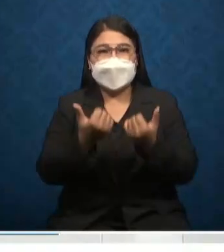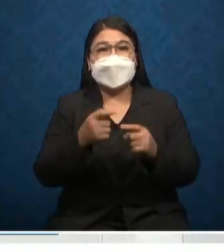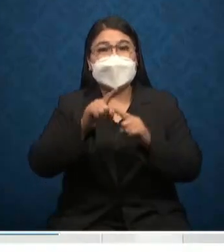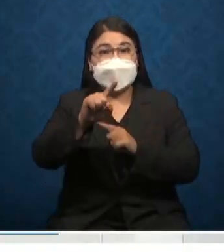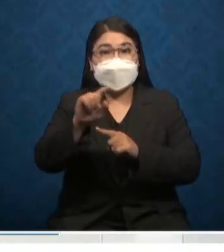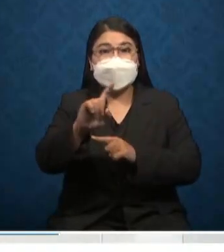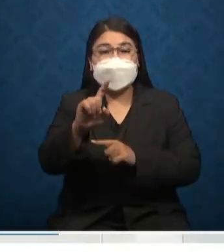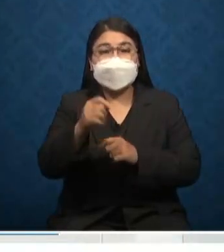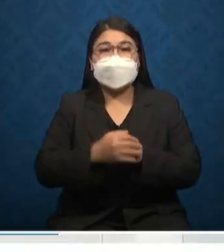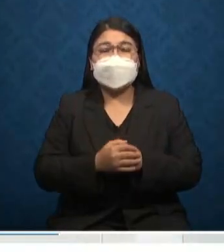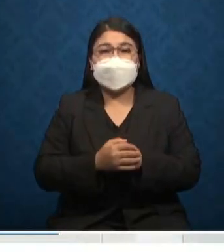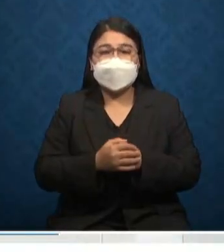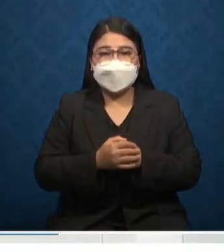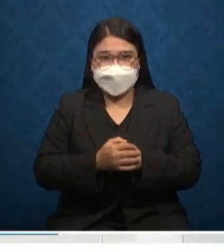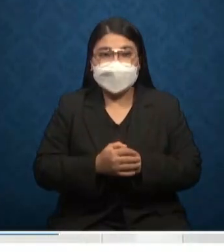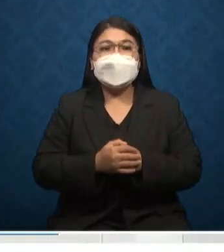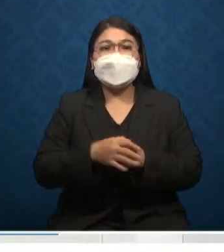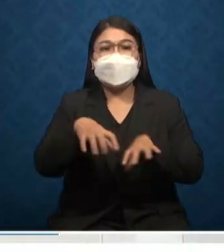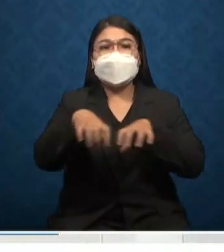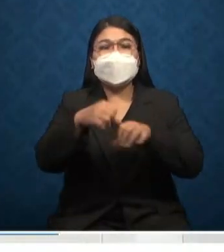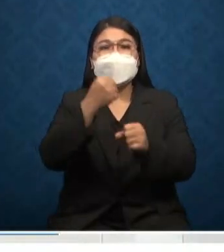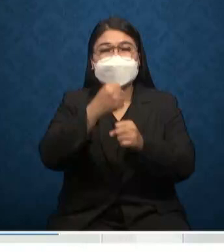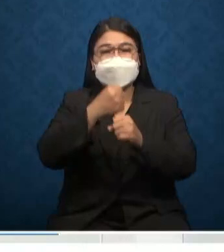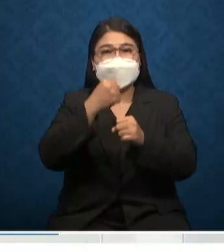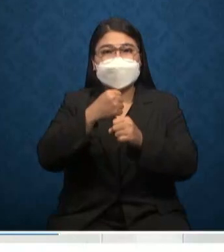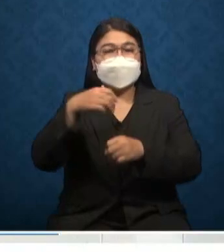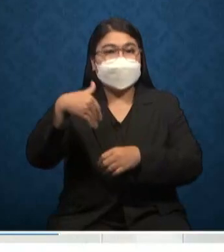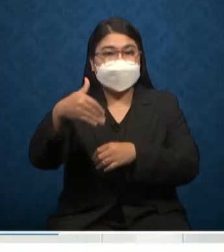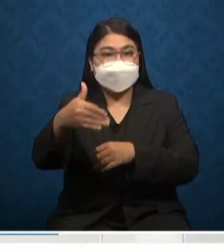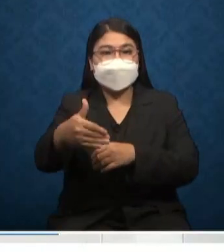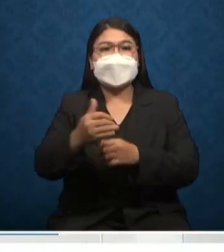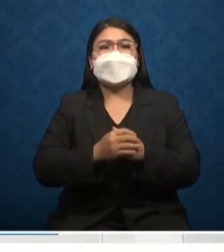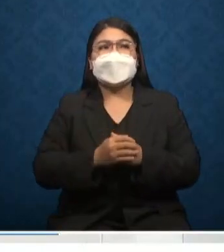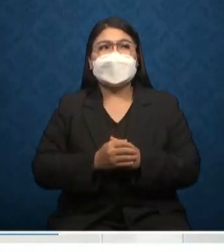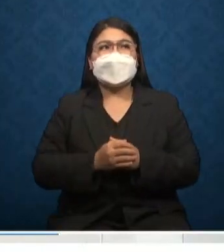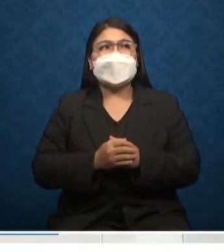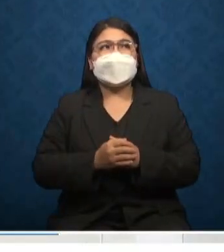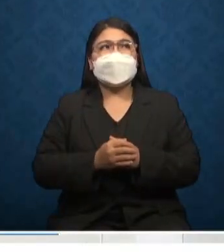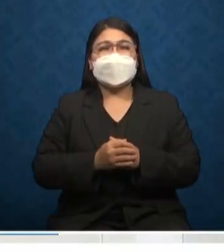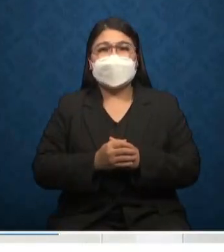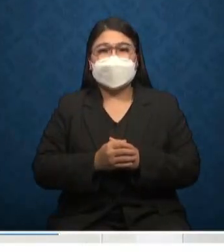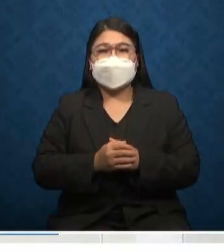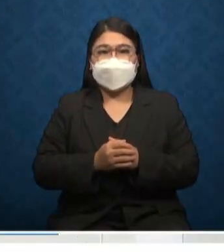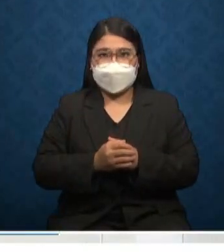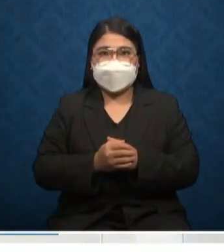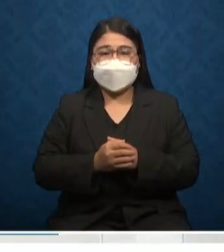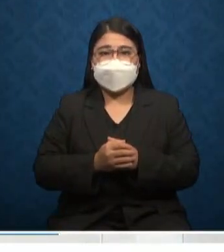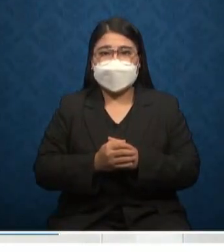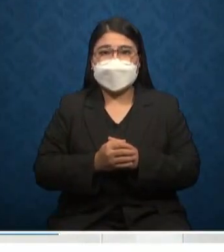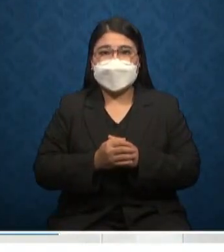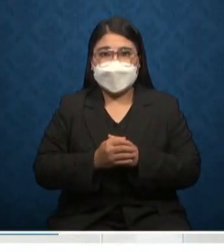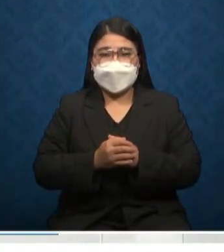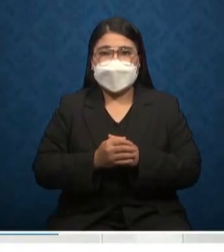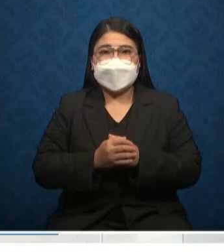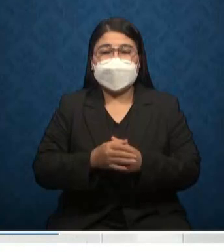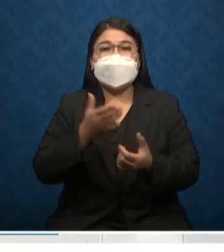ำเนินการเรื่องนี้เราดำเนินการไปอย่างต่อเนื่องนะครับสำหรับเงินกองทุนนั้นต้องขออนุญาตเพราะมีคณะกรรมการบริหารเงิน